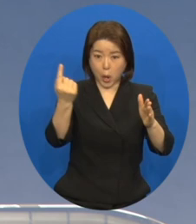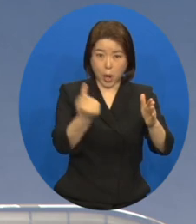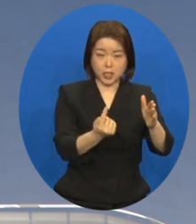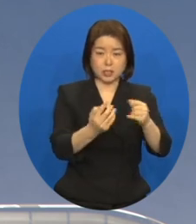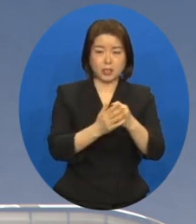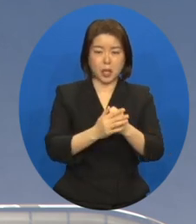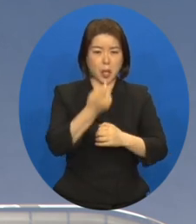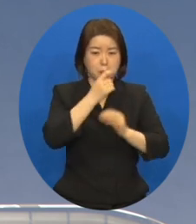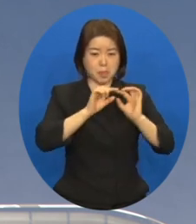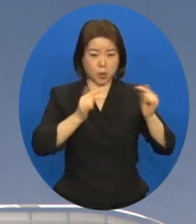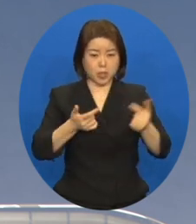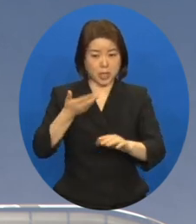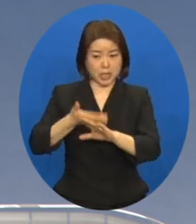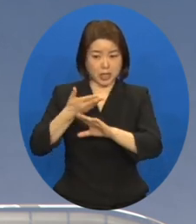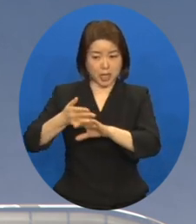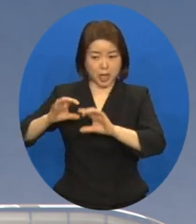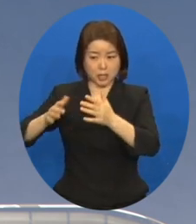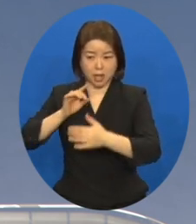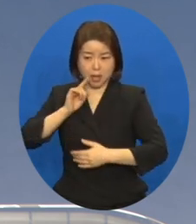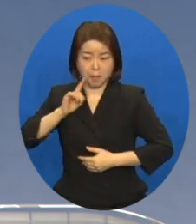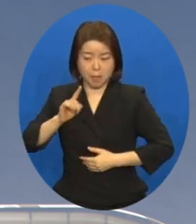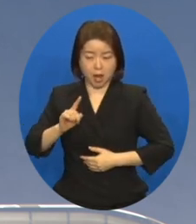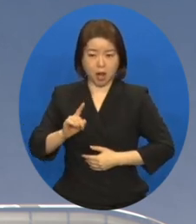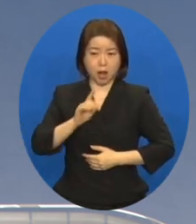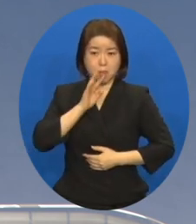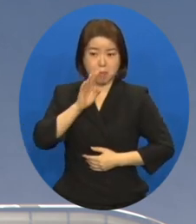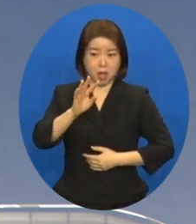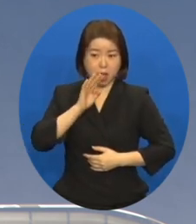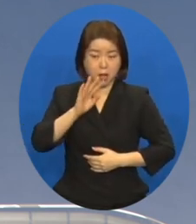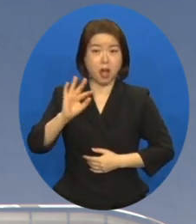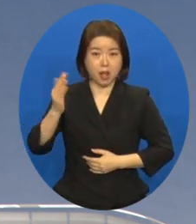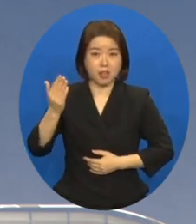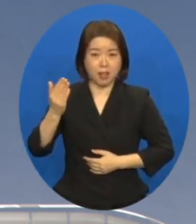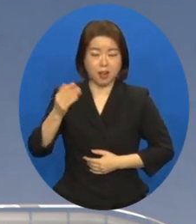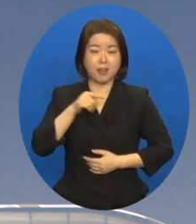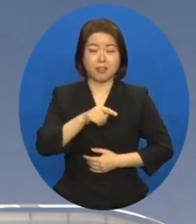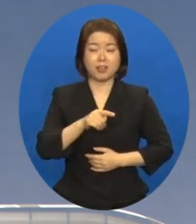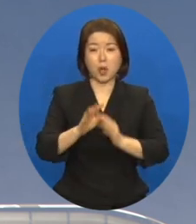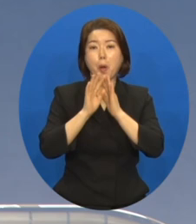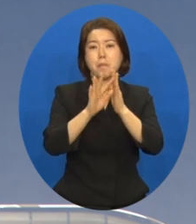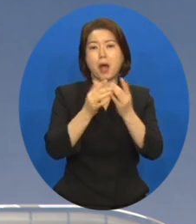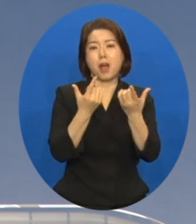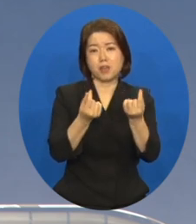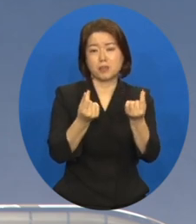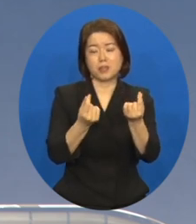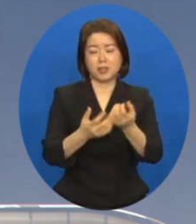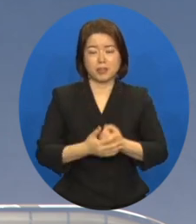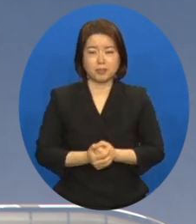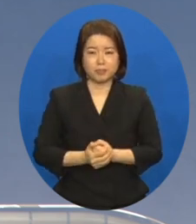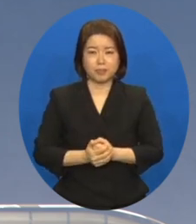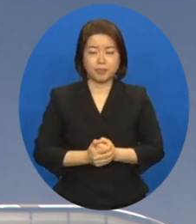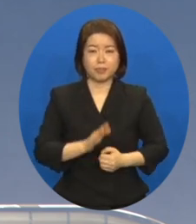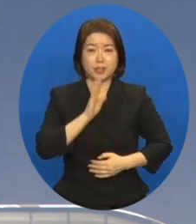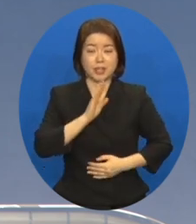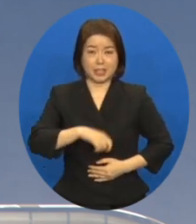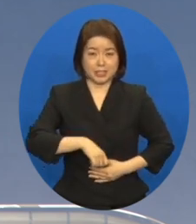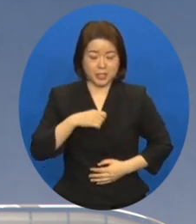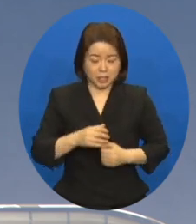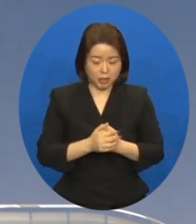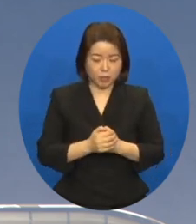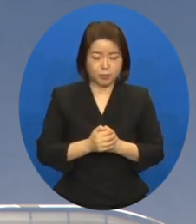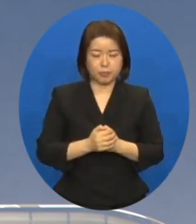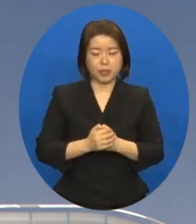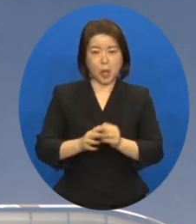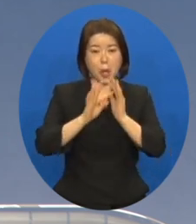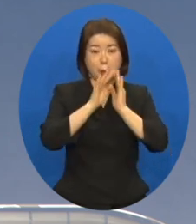않은 외국어를 말하게 되는 경우를 방언이라고 말합니다. 실제로 방언하시는 분들